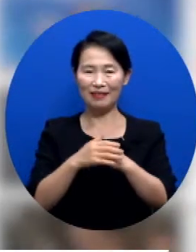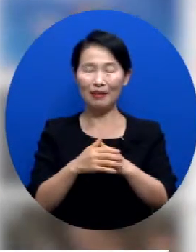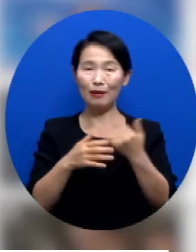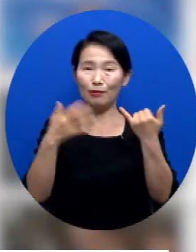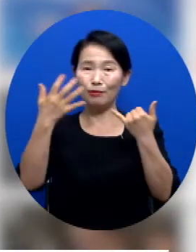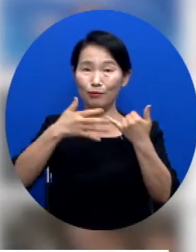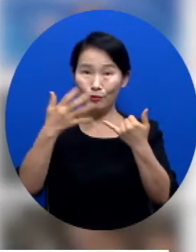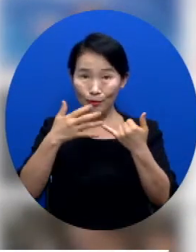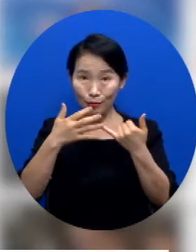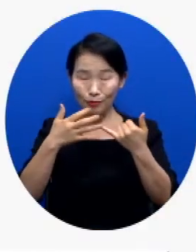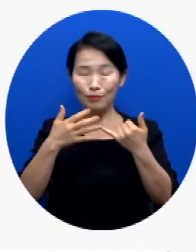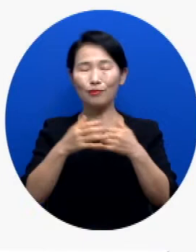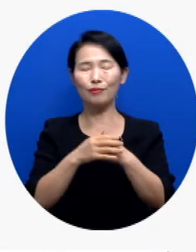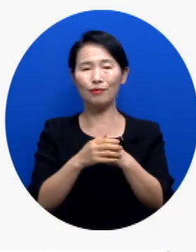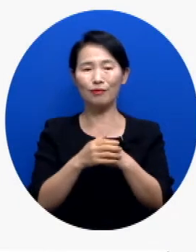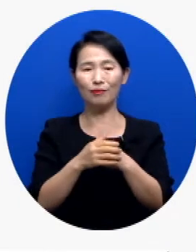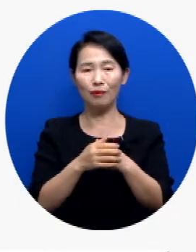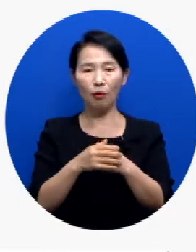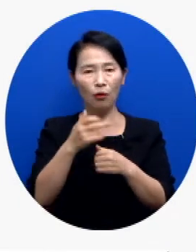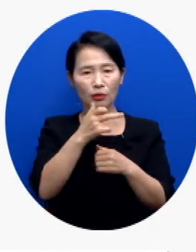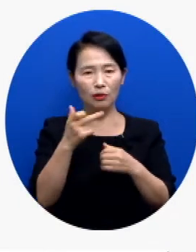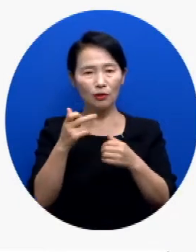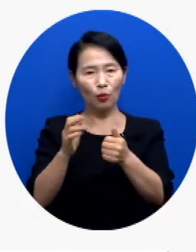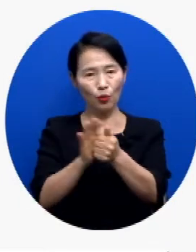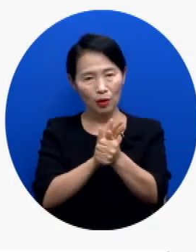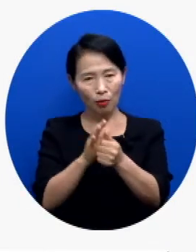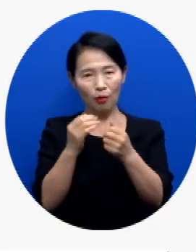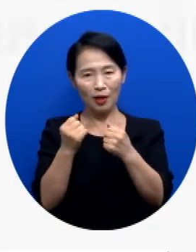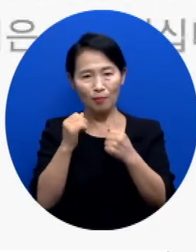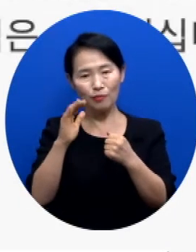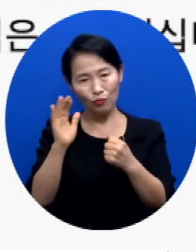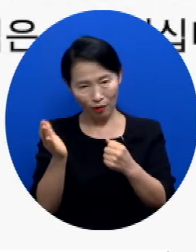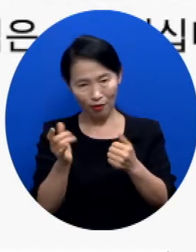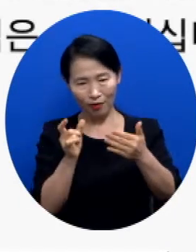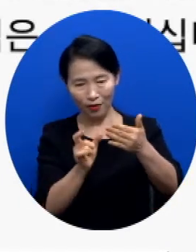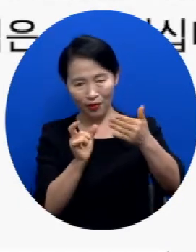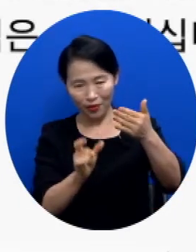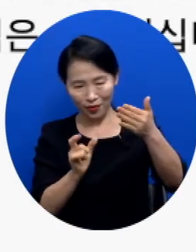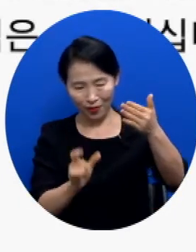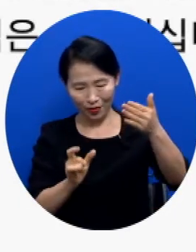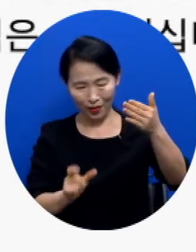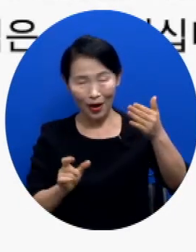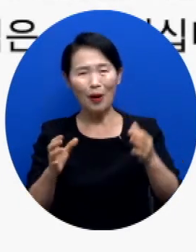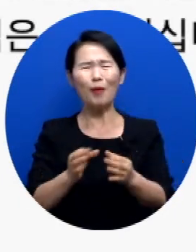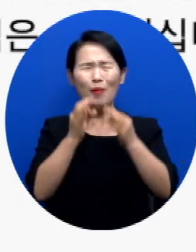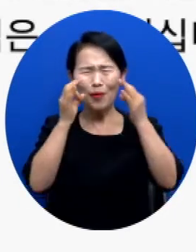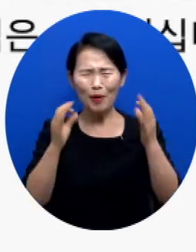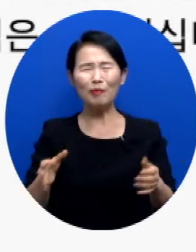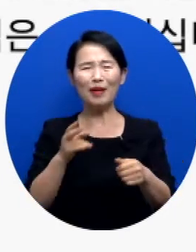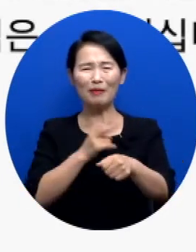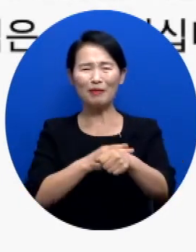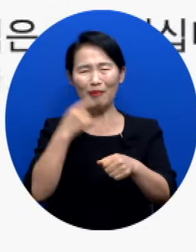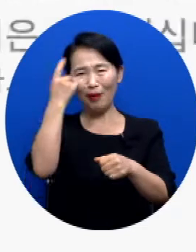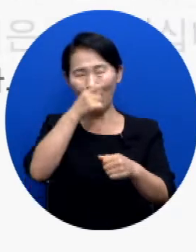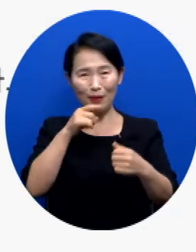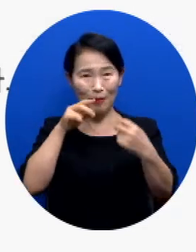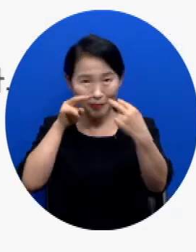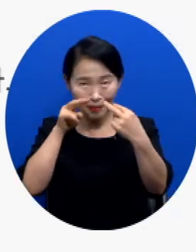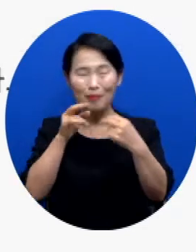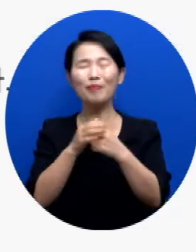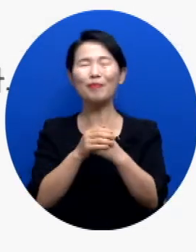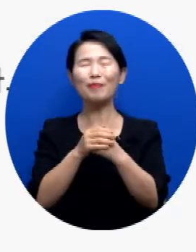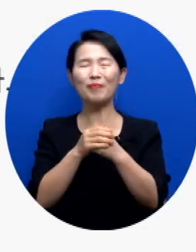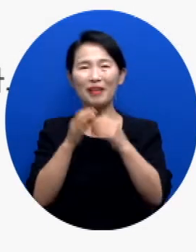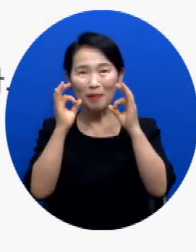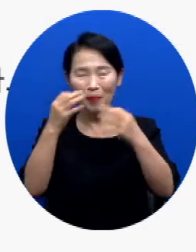해당 영상 댓글에는 큰 위로와 힘이 되었다, 오랜만에 교수님들을 보니 너무 반가웠다 등 응원과